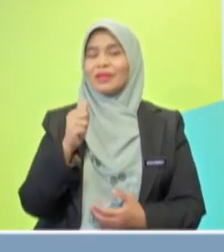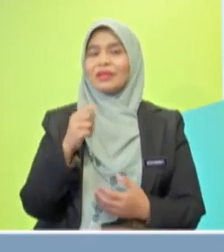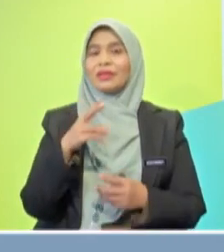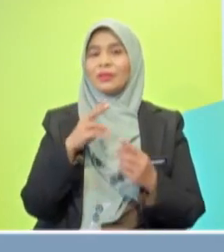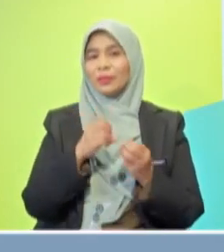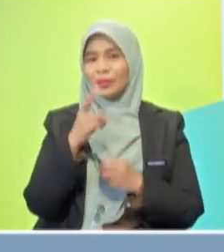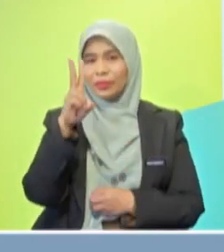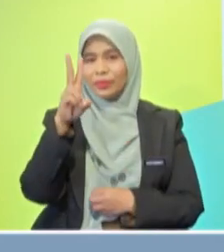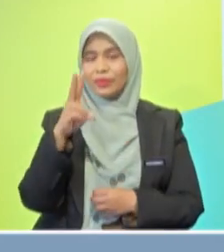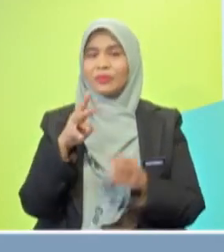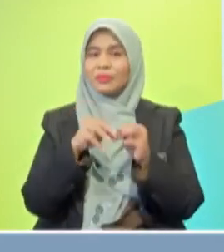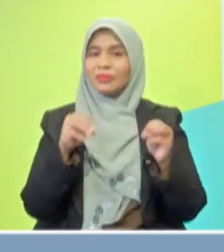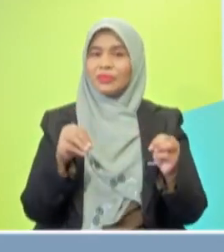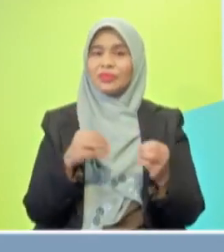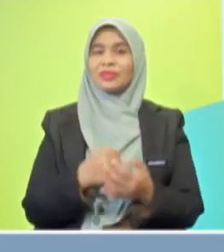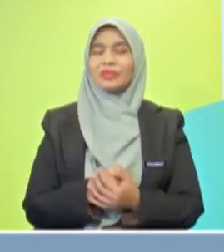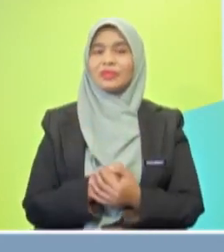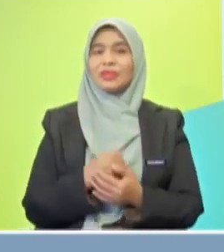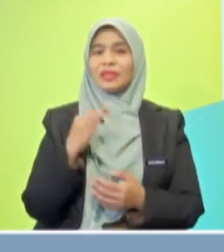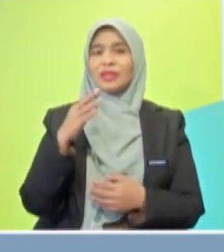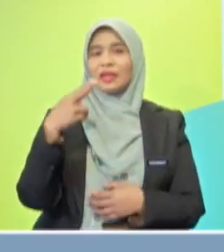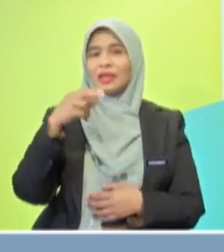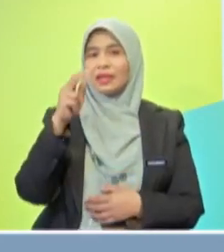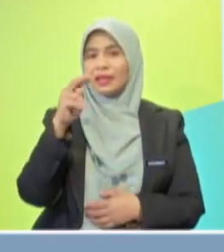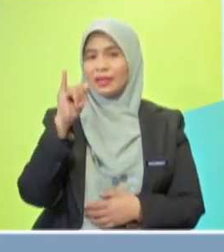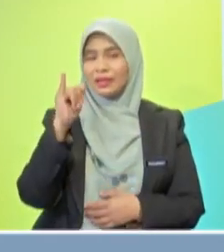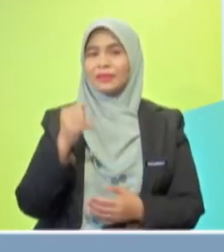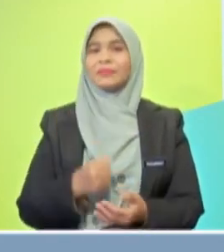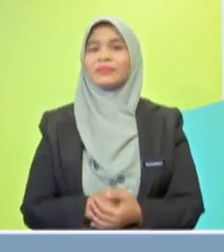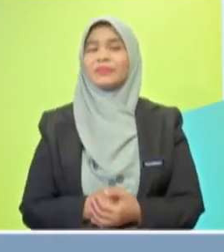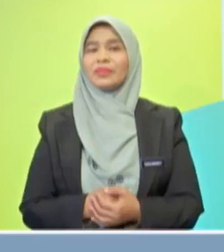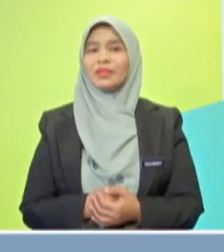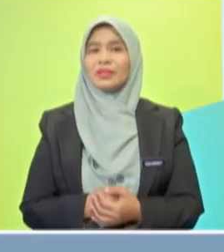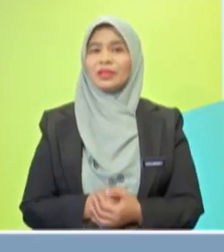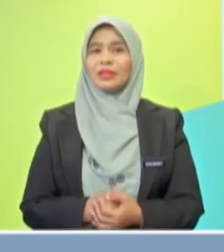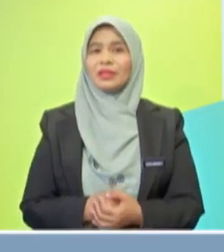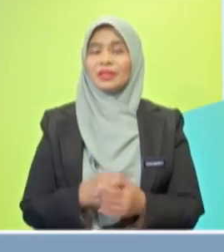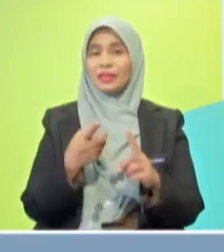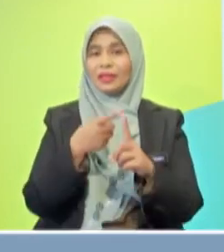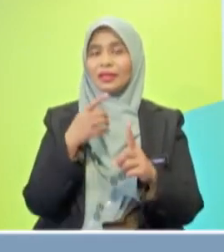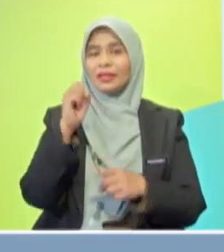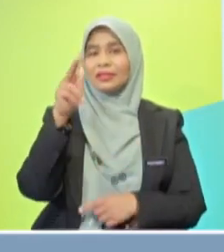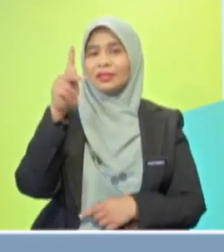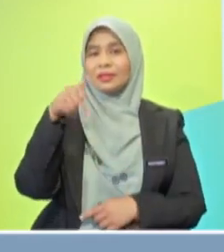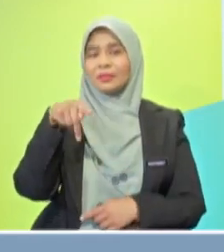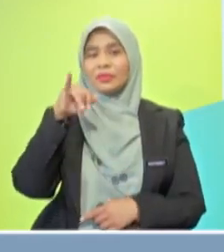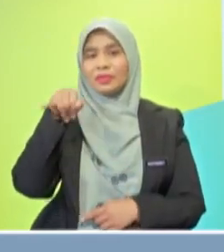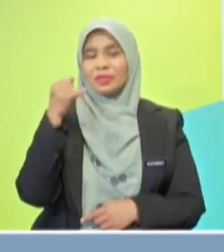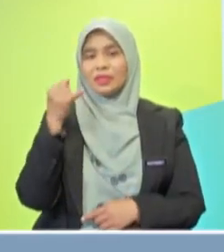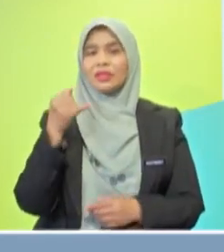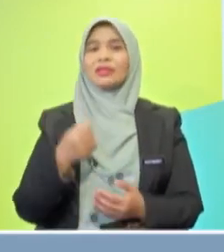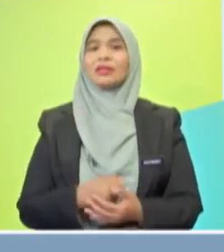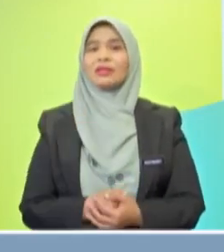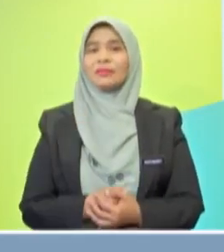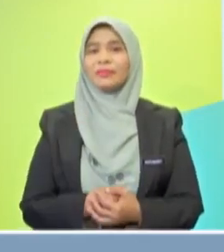kedua murid kita pada hari ini itu Hani Humaira binti Muhammad Taib dari SK Putrajaya Presin